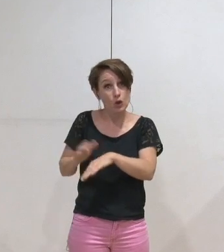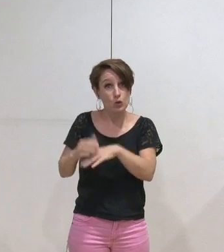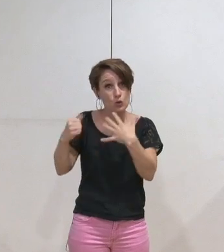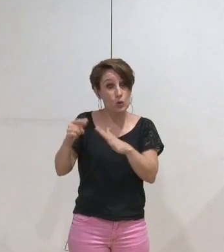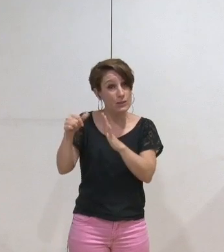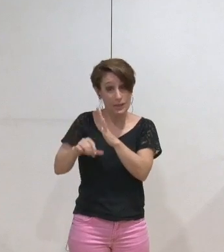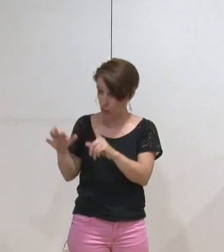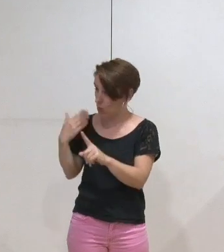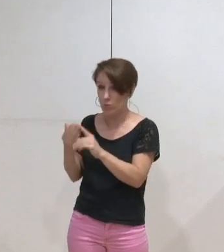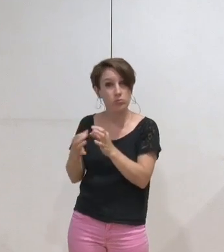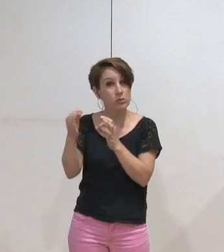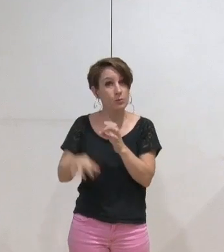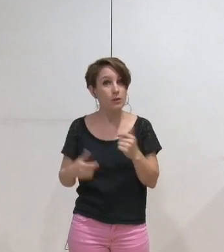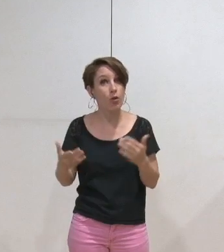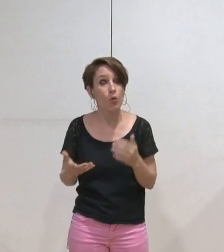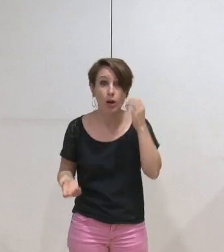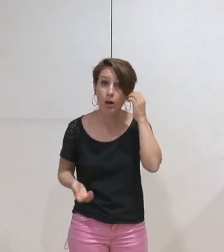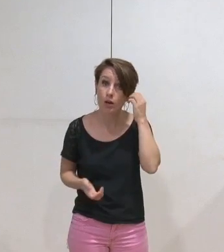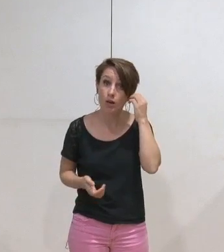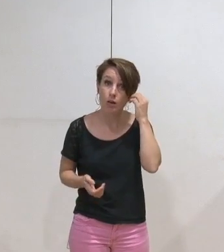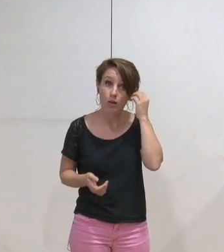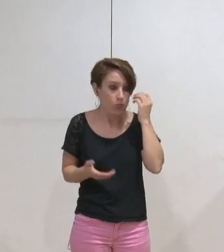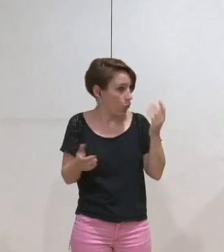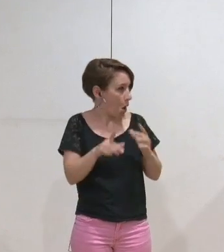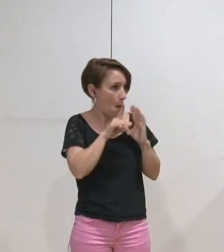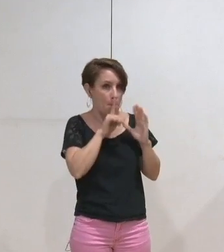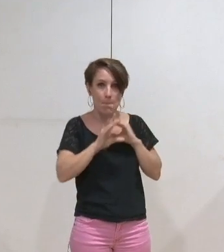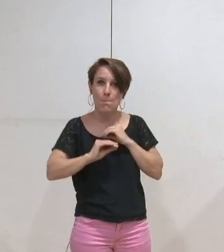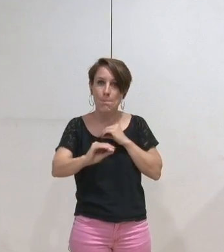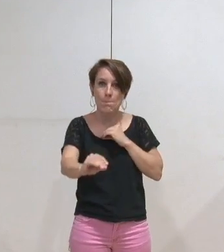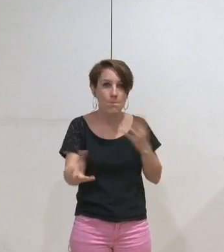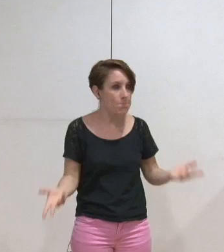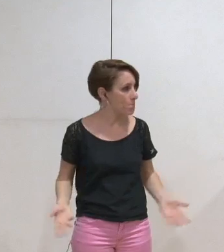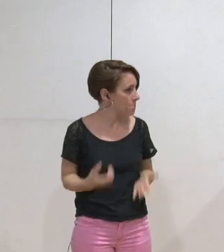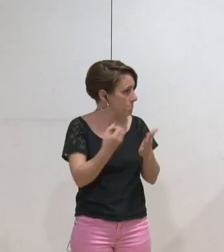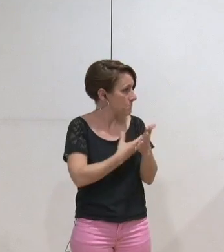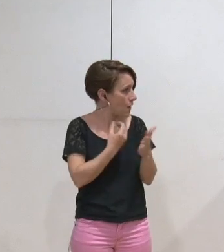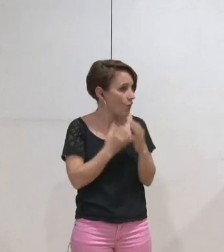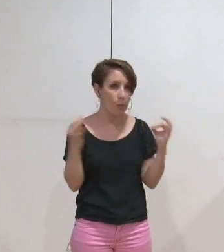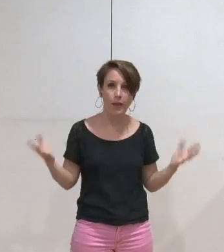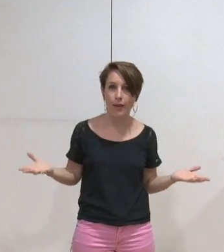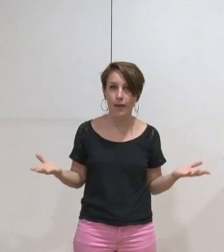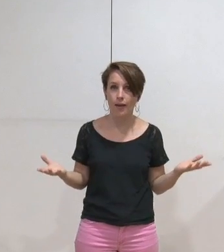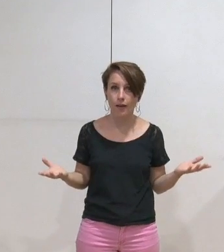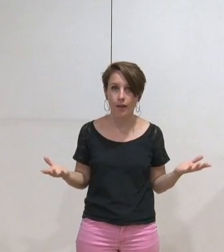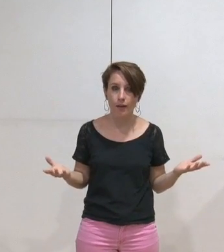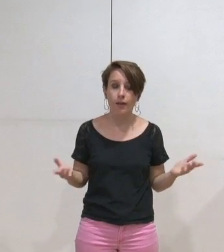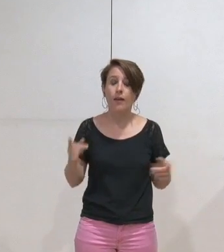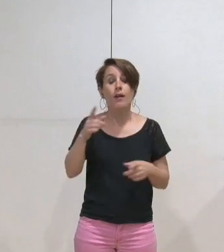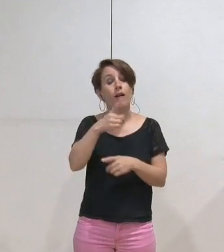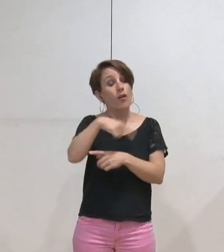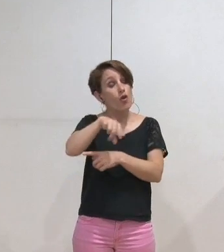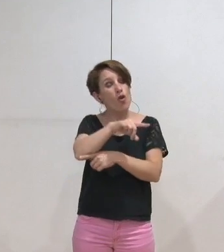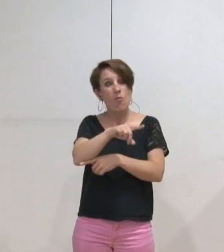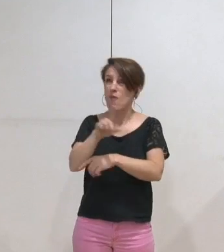circulaire ne sommes-nous pas en droit de le connaître je ne l'ai pas entendu je n'ai rien entendu de ce côté-là vous satiser la carence de l'État en matière